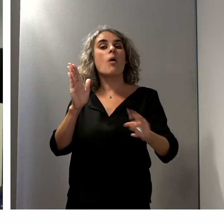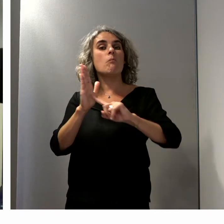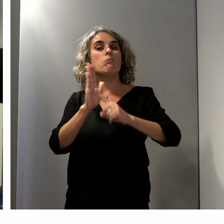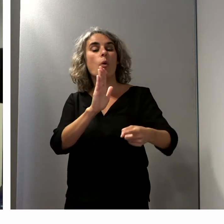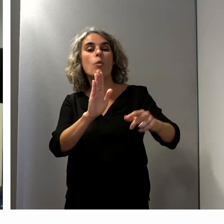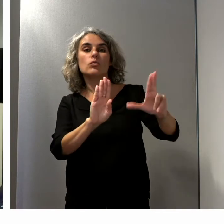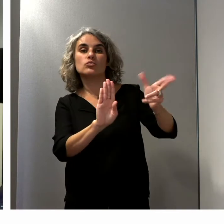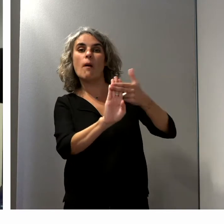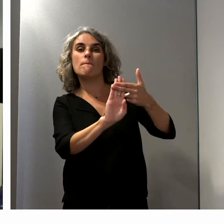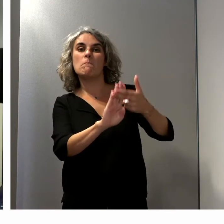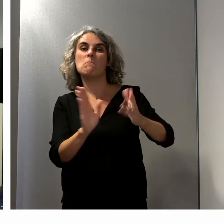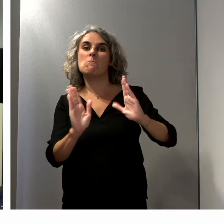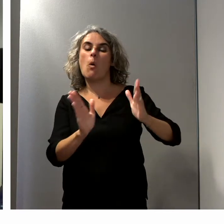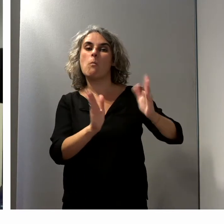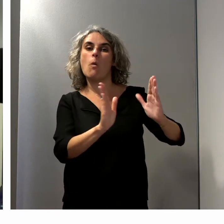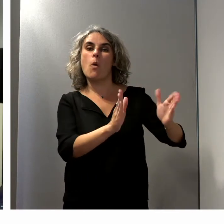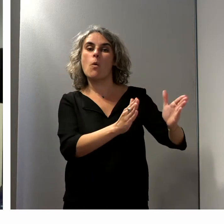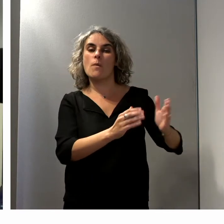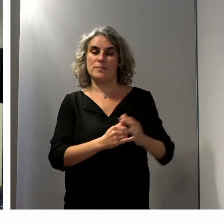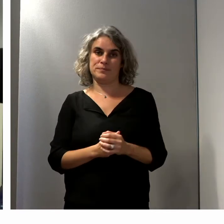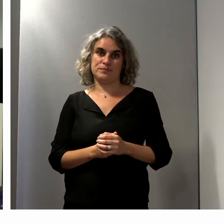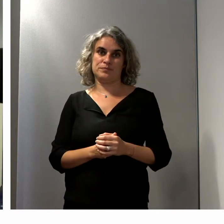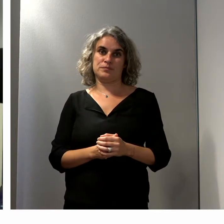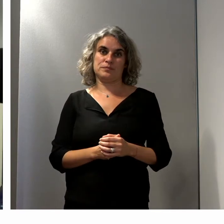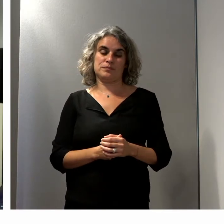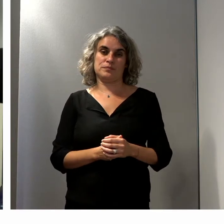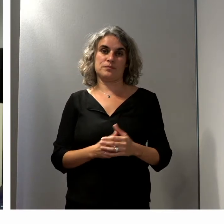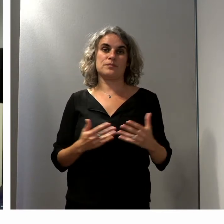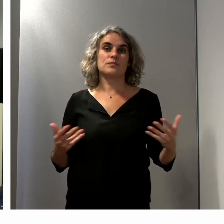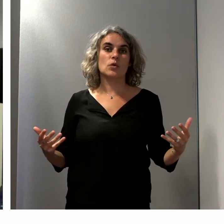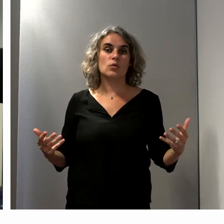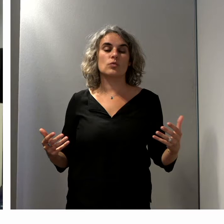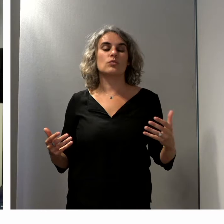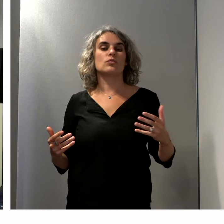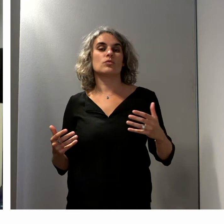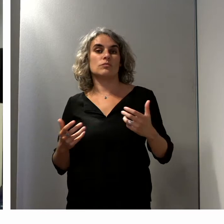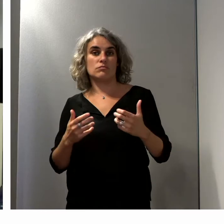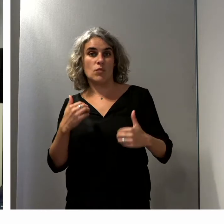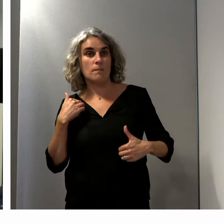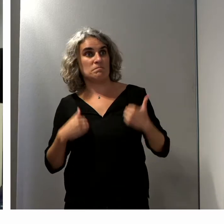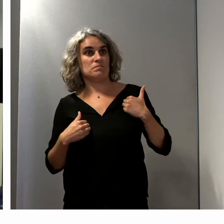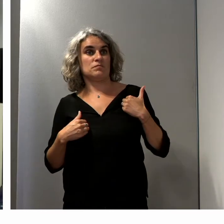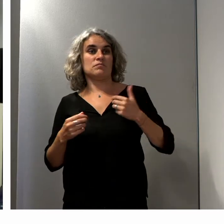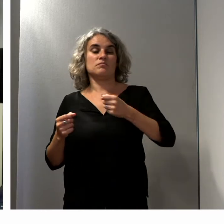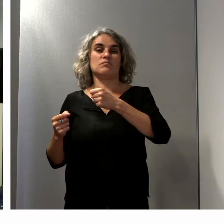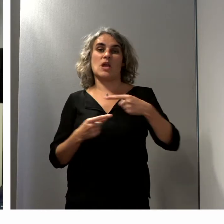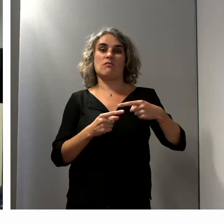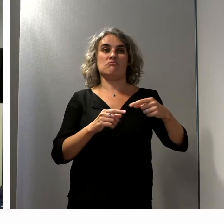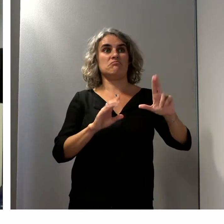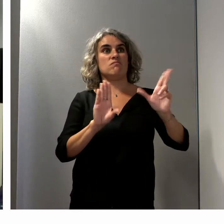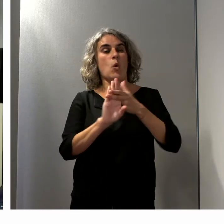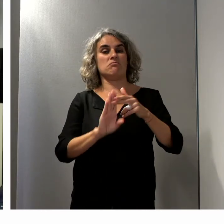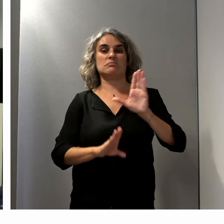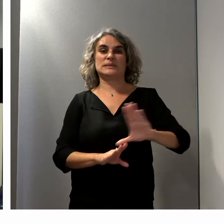normalise, normatise les gens aussi. Donc elle a normalisé le handicap sans le